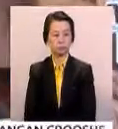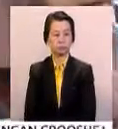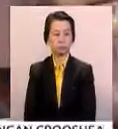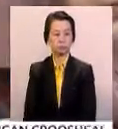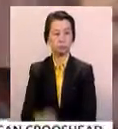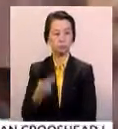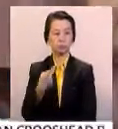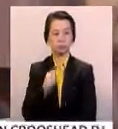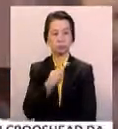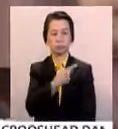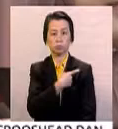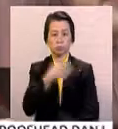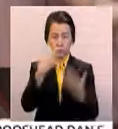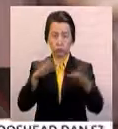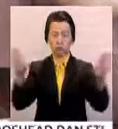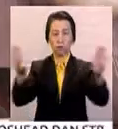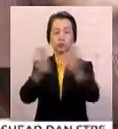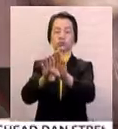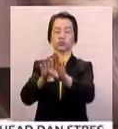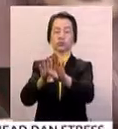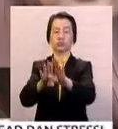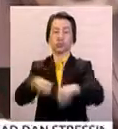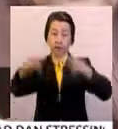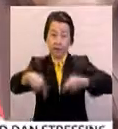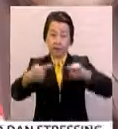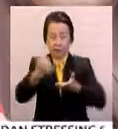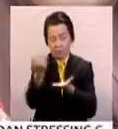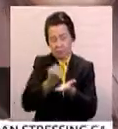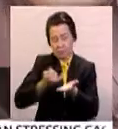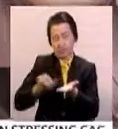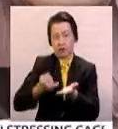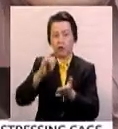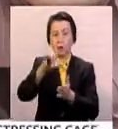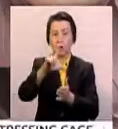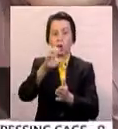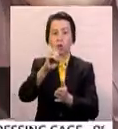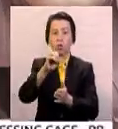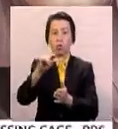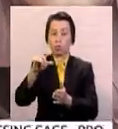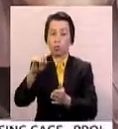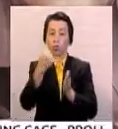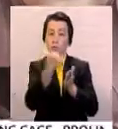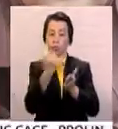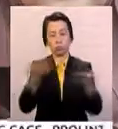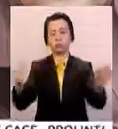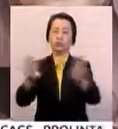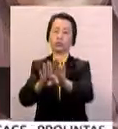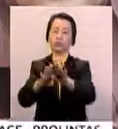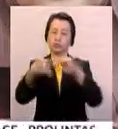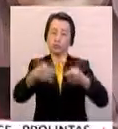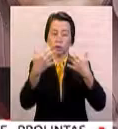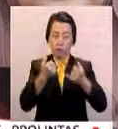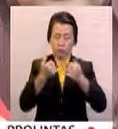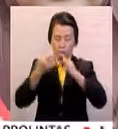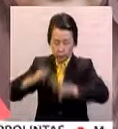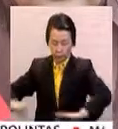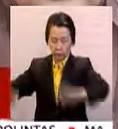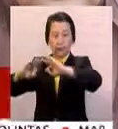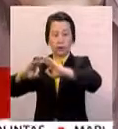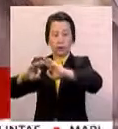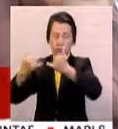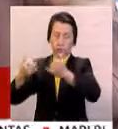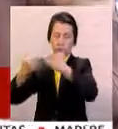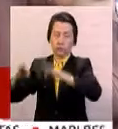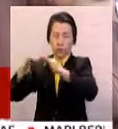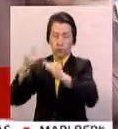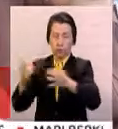Kita dah tutup, it's closed already. Now, so I think we are on a final stage now